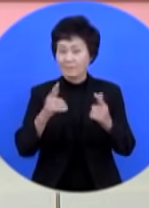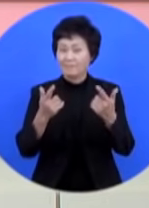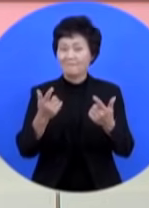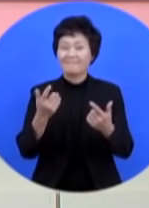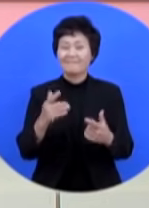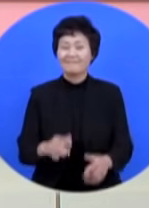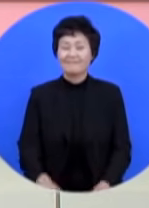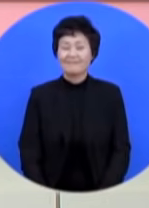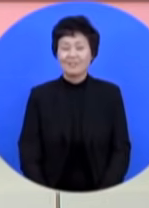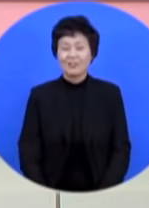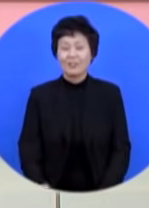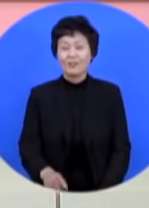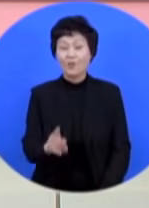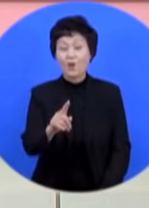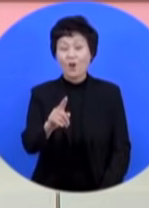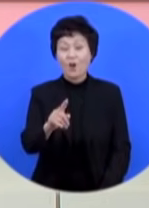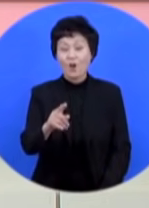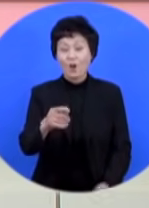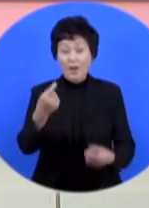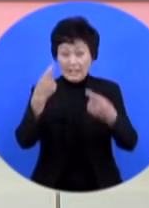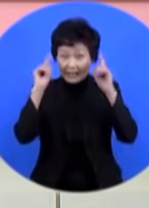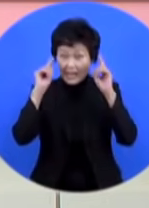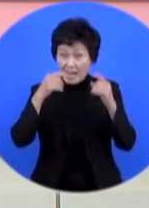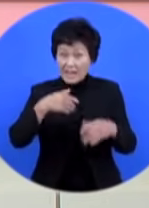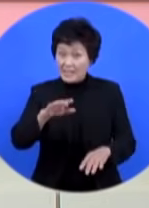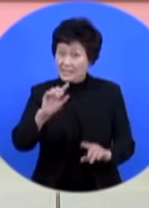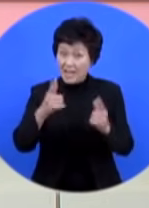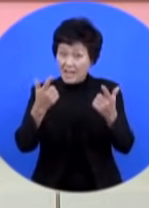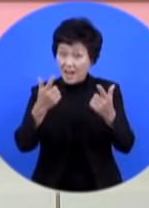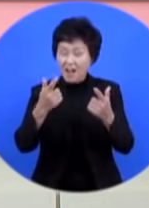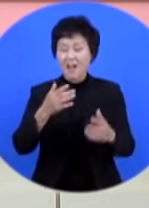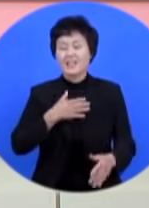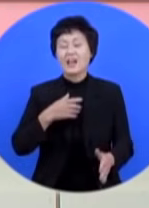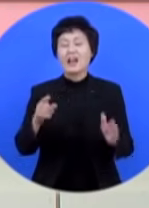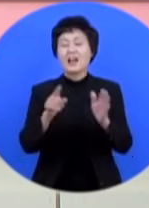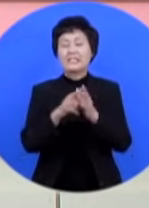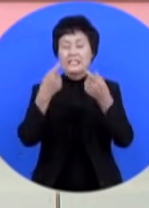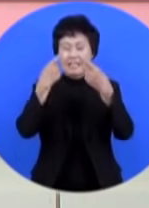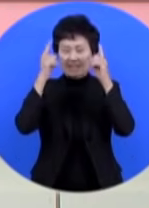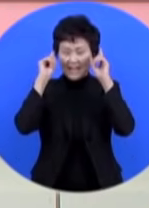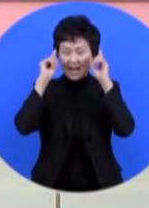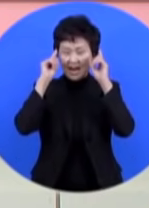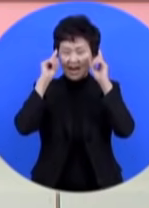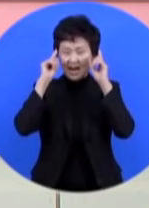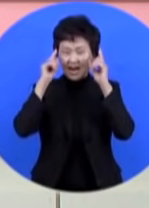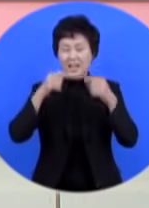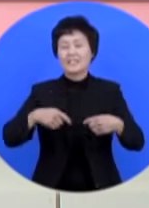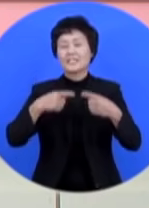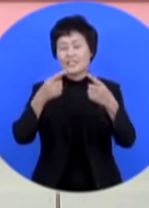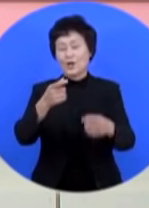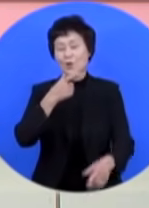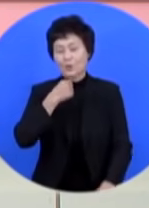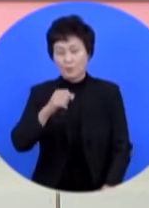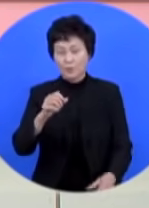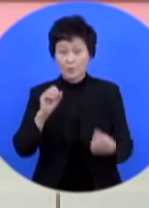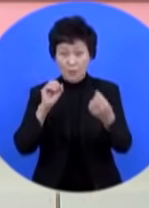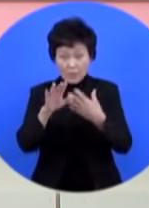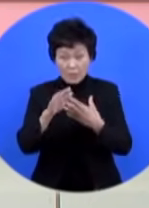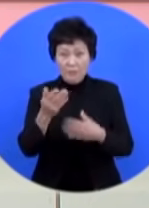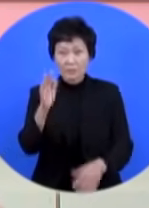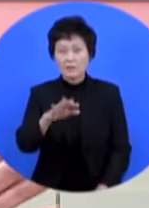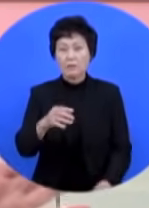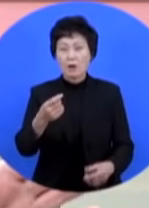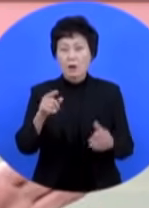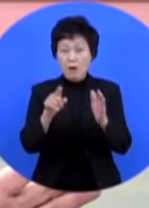손 안 들었냐? 그래서 저는 신학대학 갈 겁니다. 그렇게 대답했더니 너 신학대학 나와가지고 점쟁이 되려고 하냐?